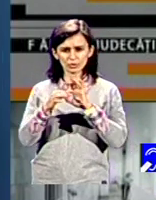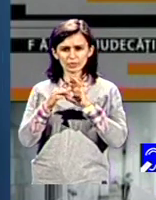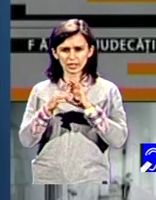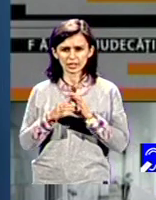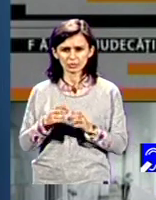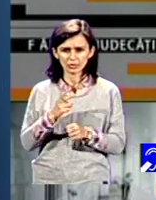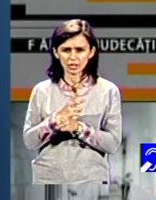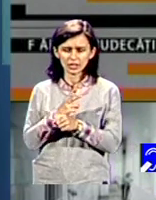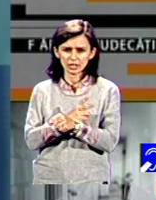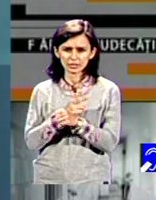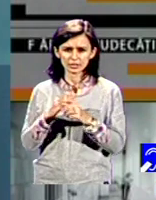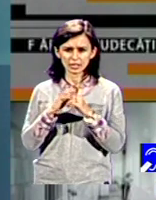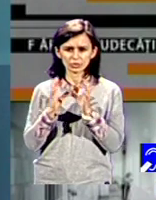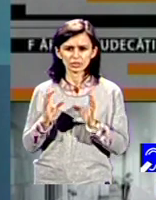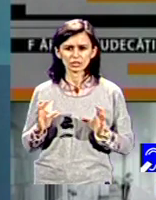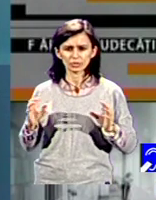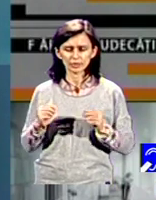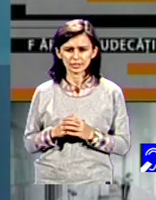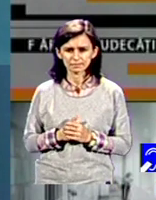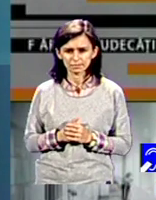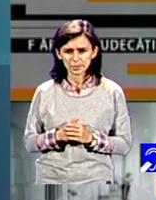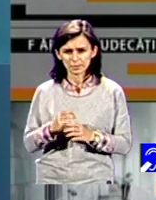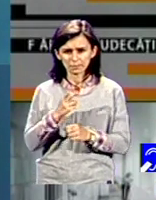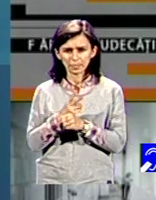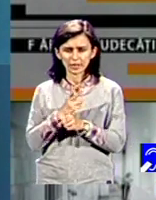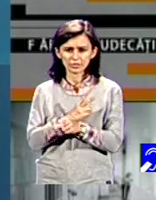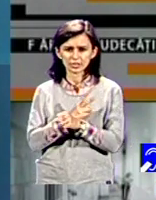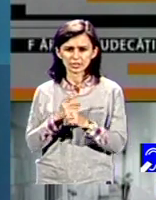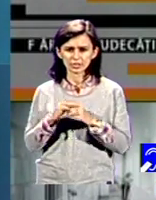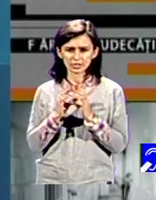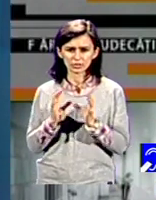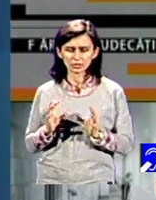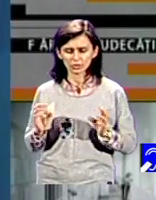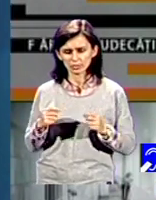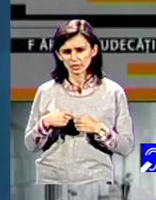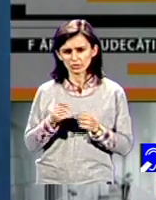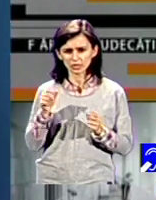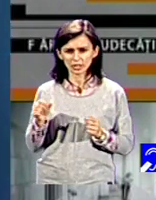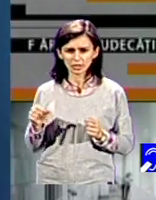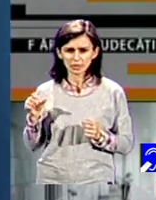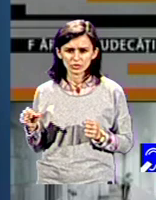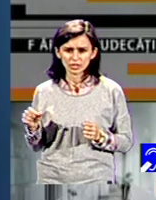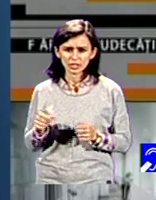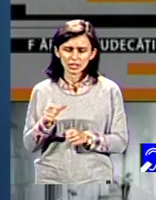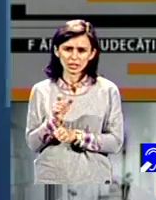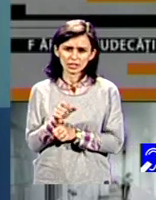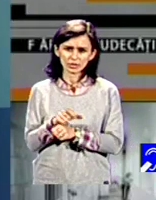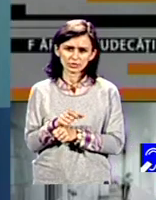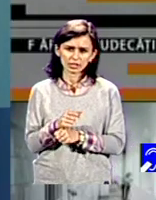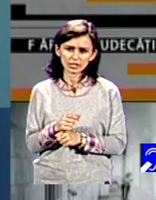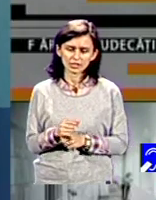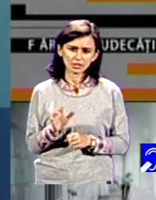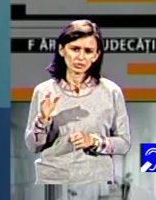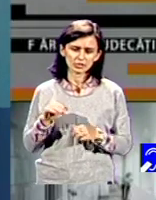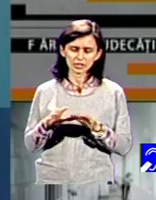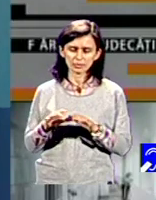iar în statul român tot ce ai pus sub acuzare Aproape toți au fost a fost achitați acum